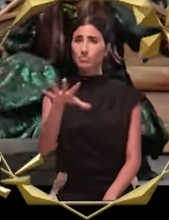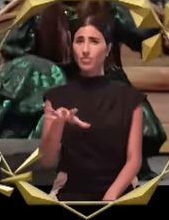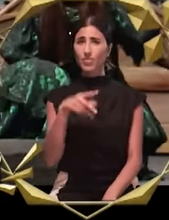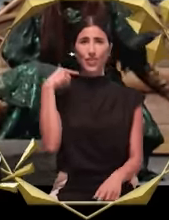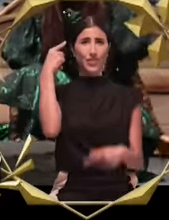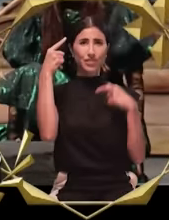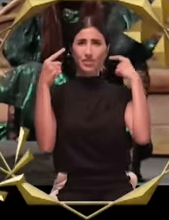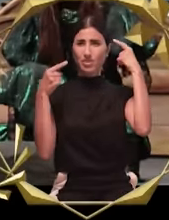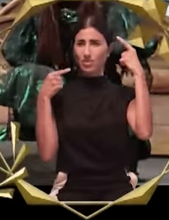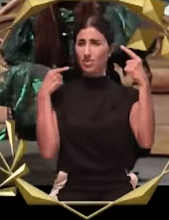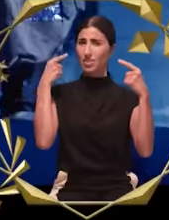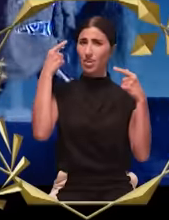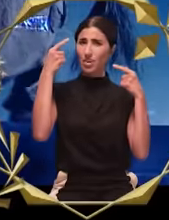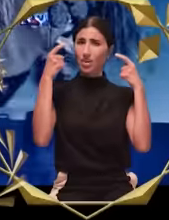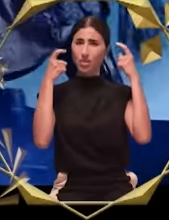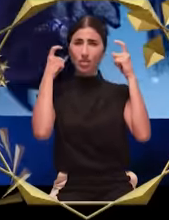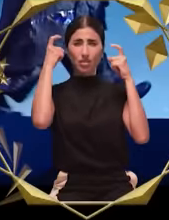كيف تهدى؟